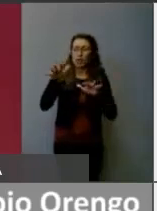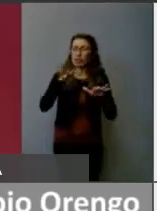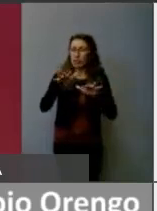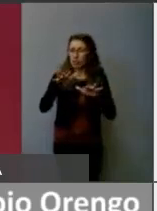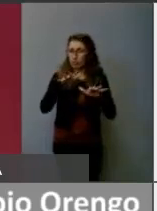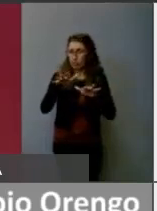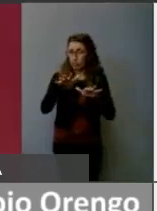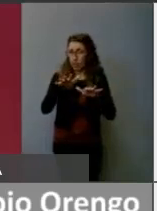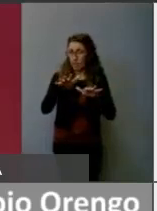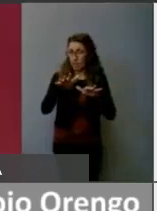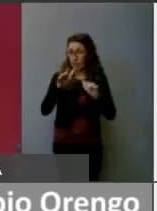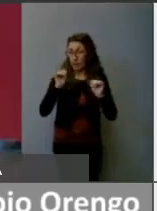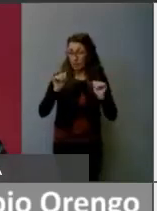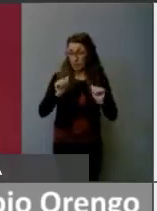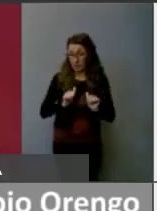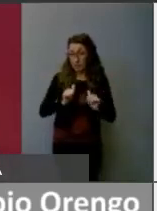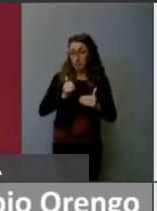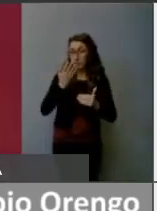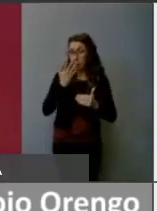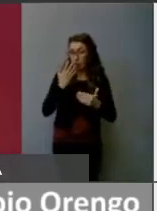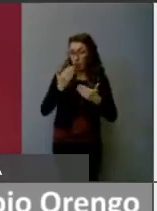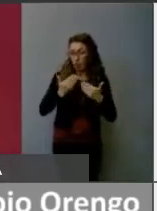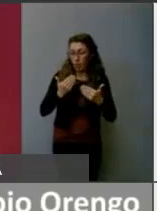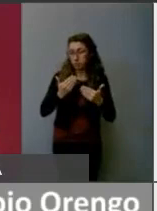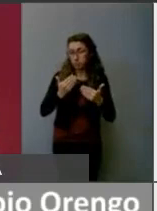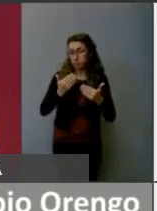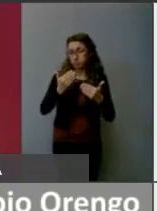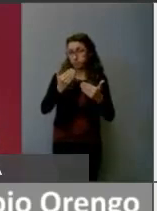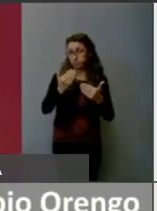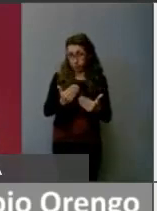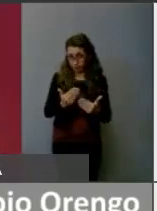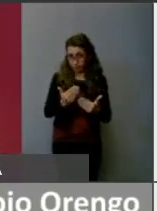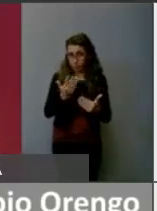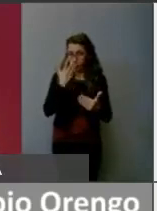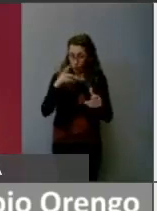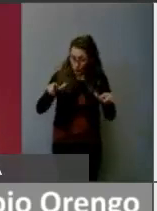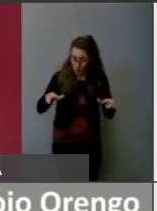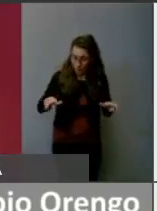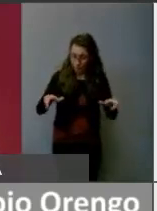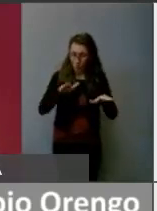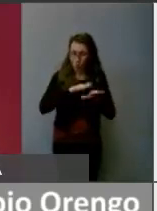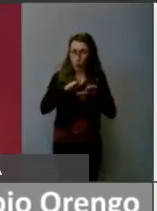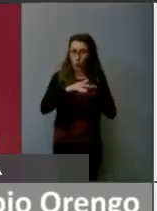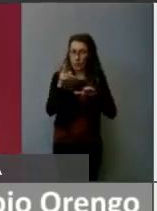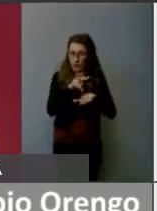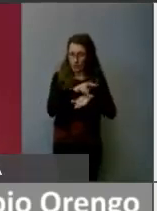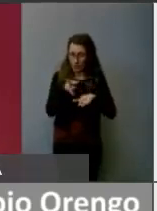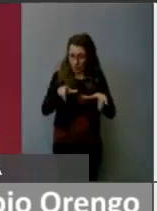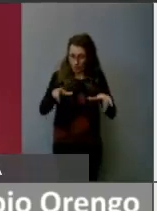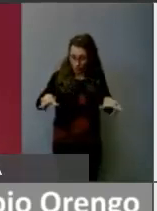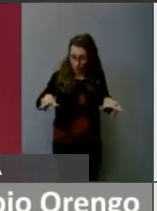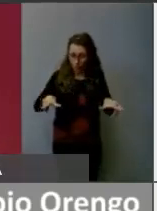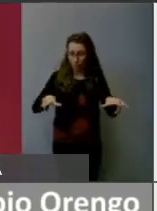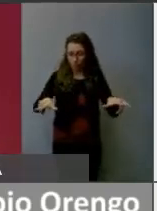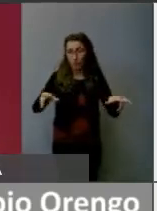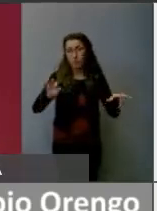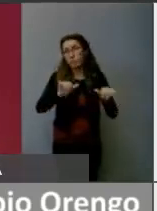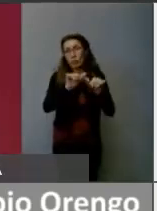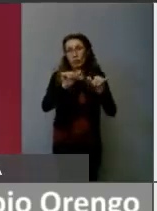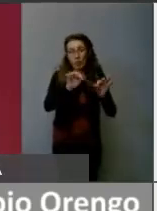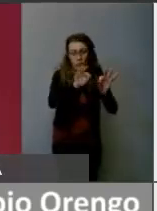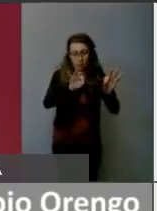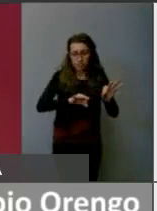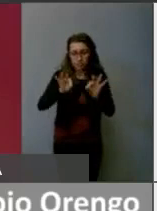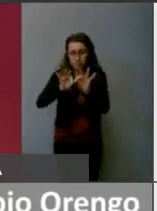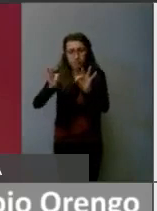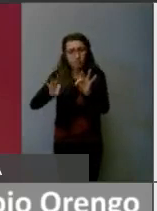proseguire questo percorso ottimizzando l'area su ambe le fasce, tracciando i singoli stalli in modo preciso e definitivo, a valutare la possibilità di